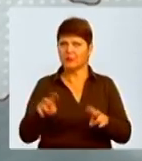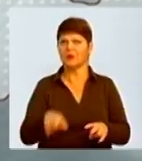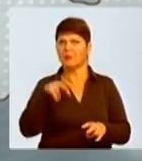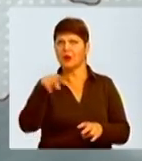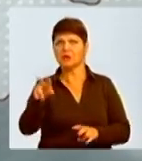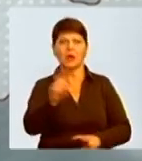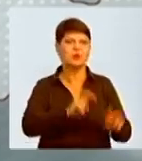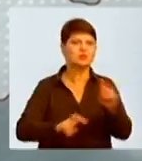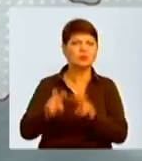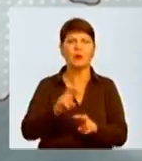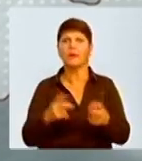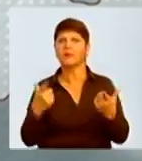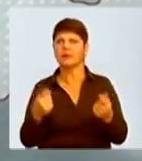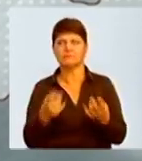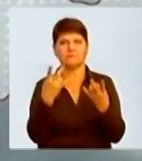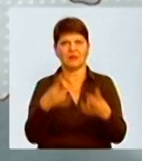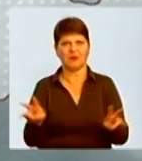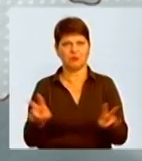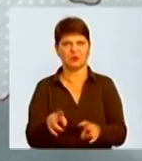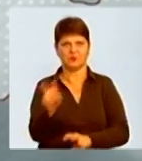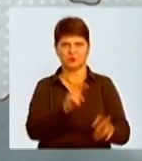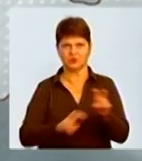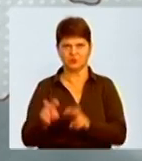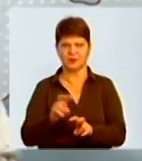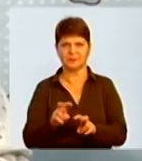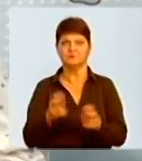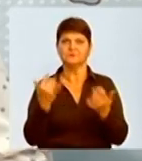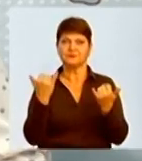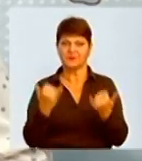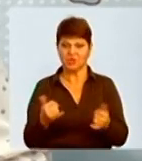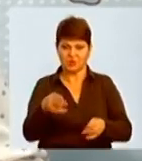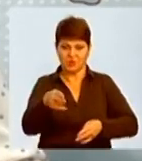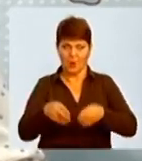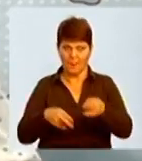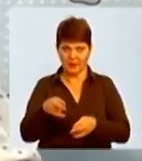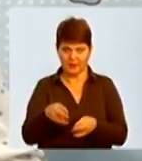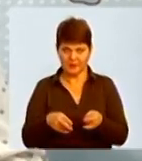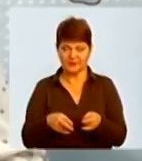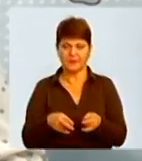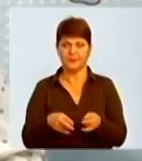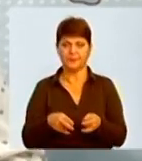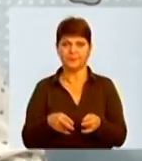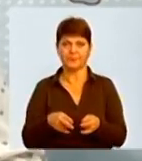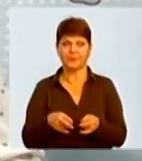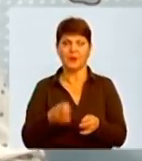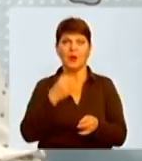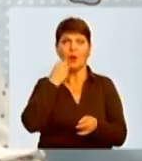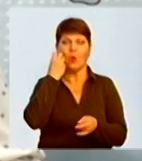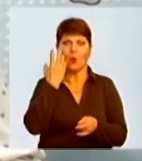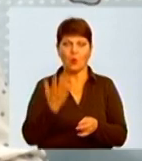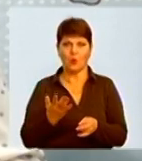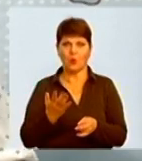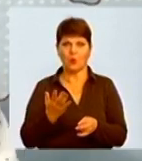де можна не потрібно, да. далі встановити саме під час цей операції, під час операції, коли